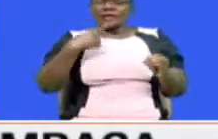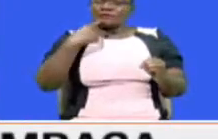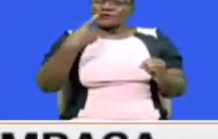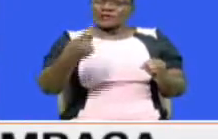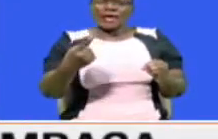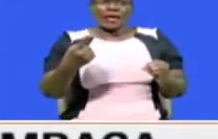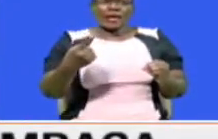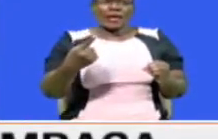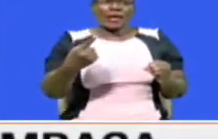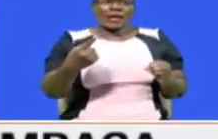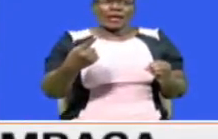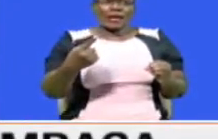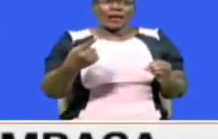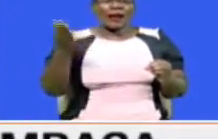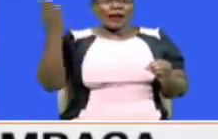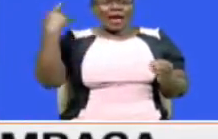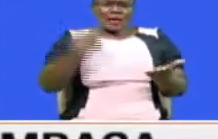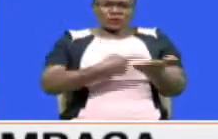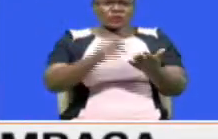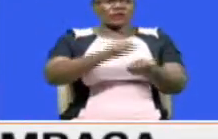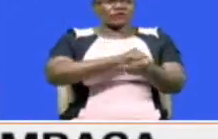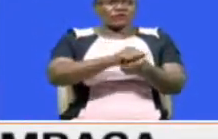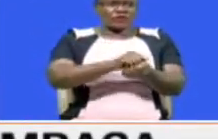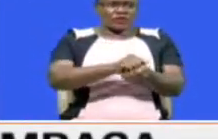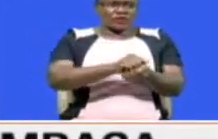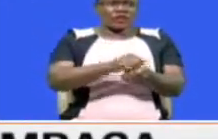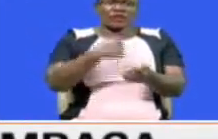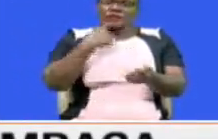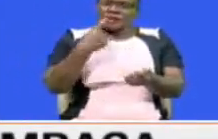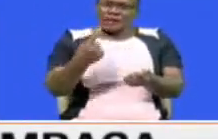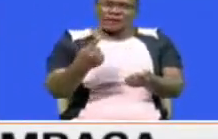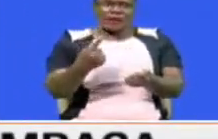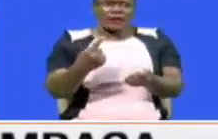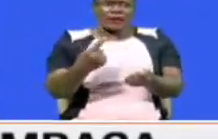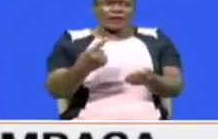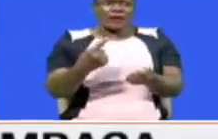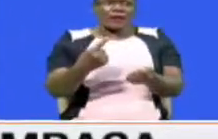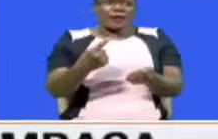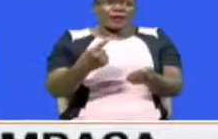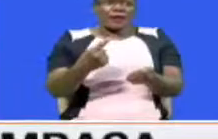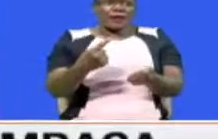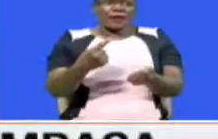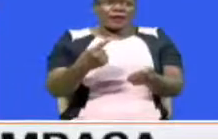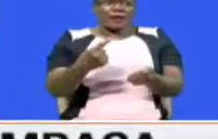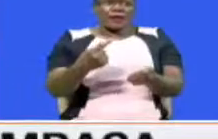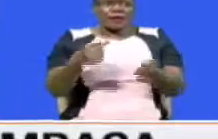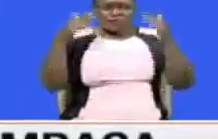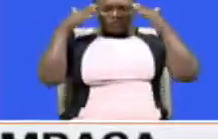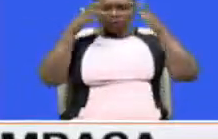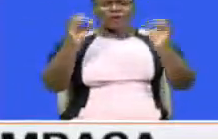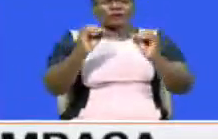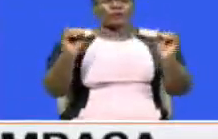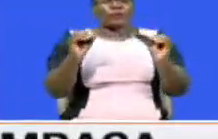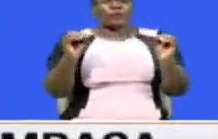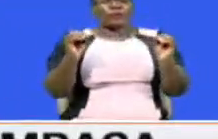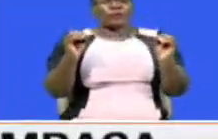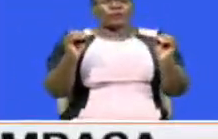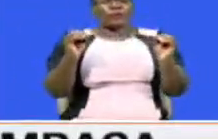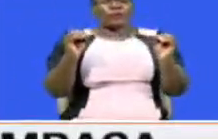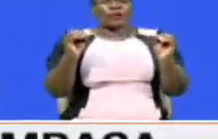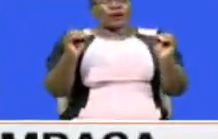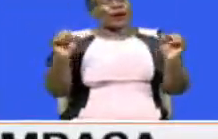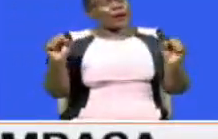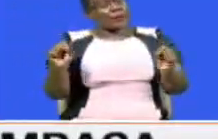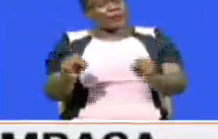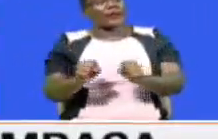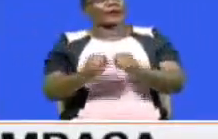kwamba last week Friday tulimwambia kwamba tutamshtaki. Adhabu hii hata hivyo haikutiliwa maanani, kwani